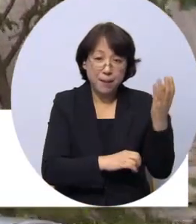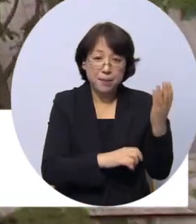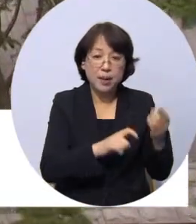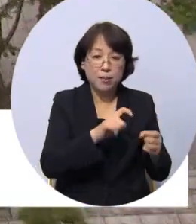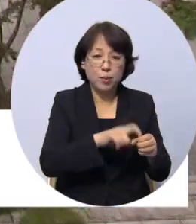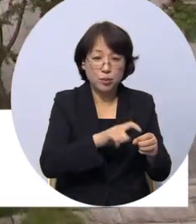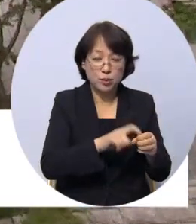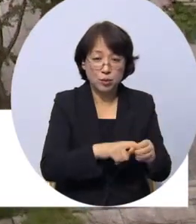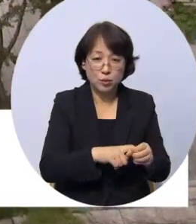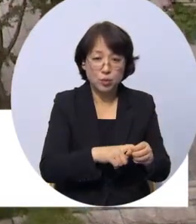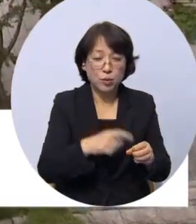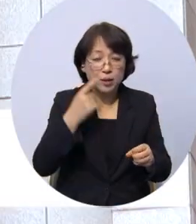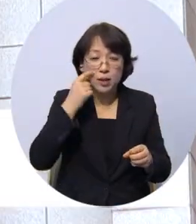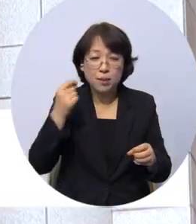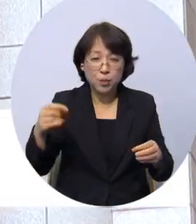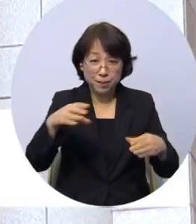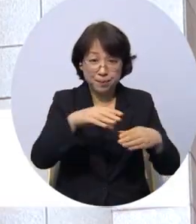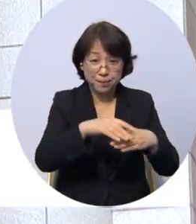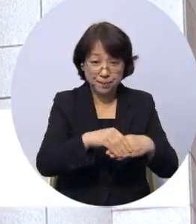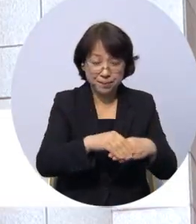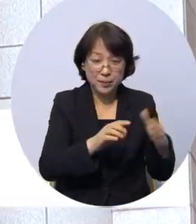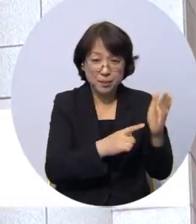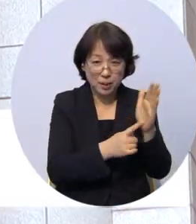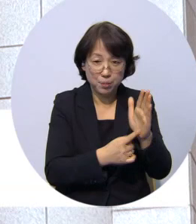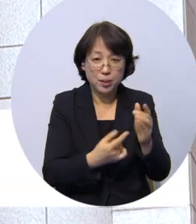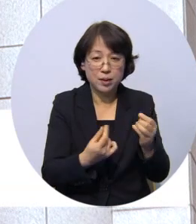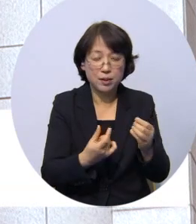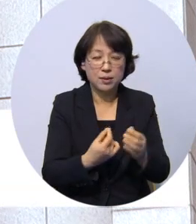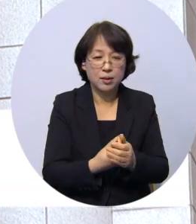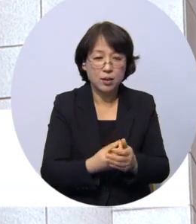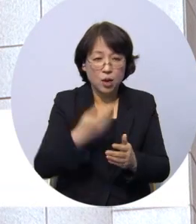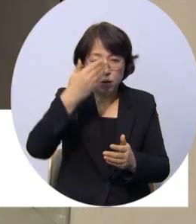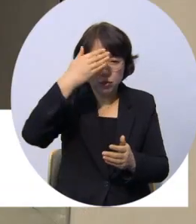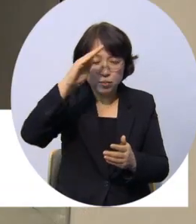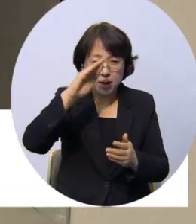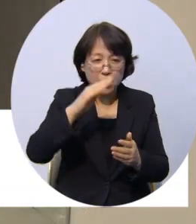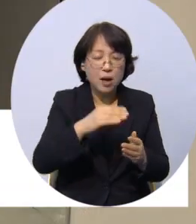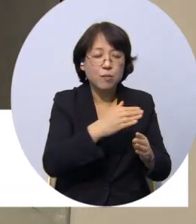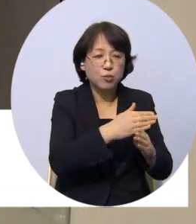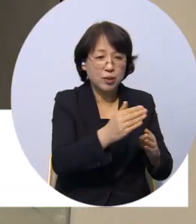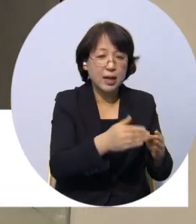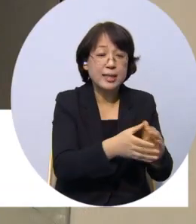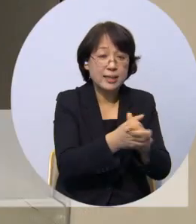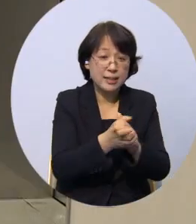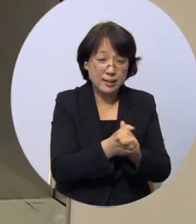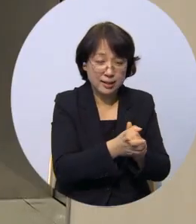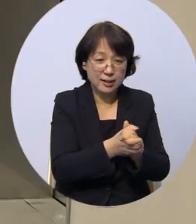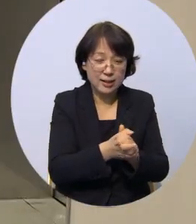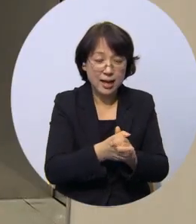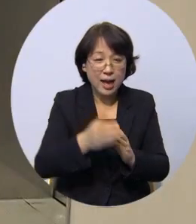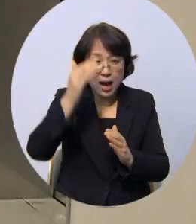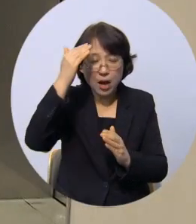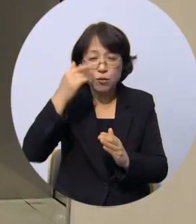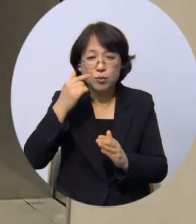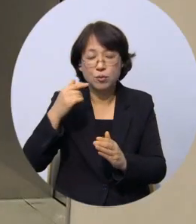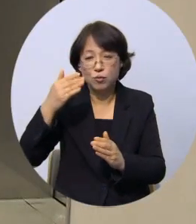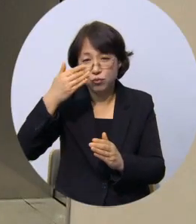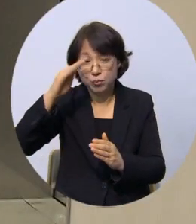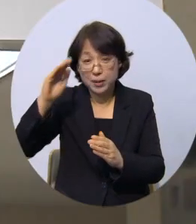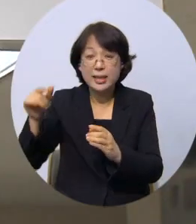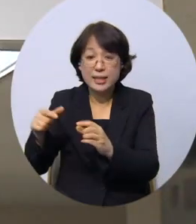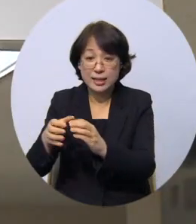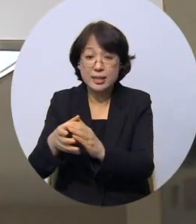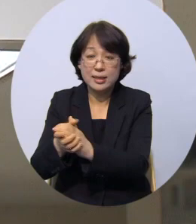전통적으로 깊은 우호 관계를 맺어온 북한 입장에서는 상당한 충격을 받았을 거라고 말했습니다 정부는 한미일